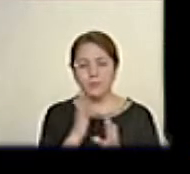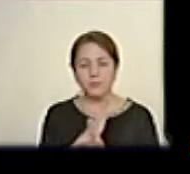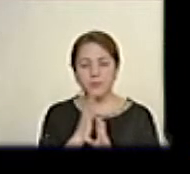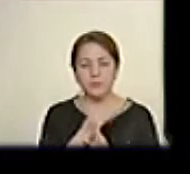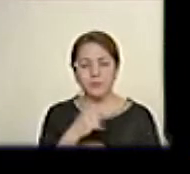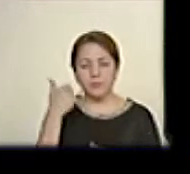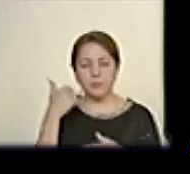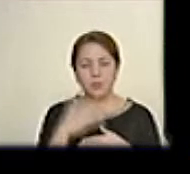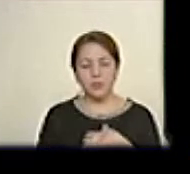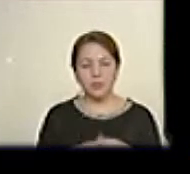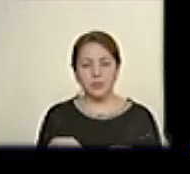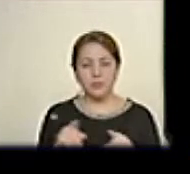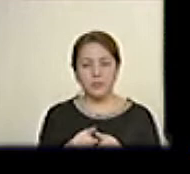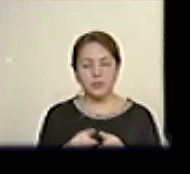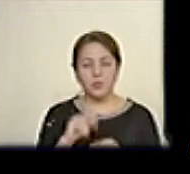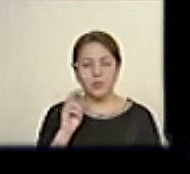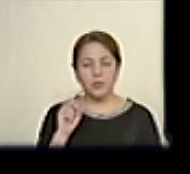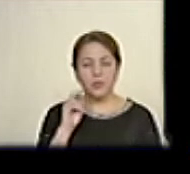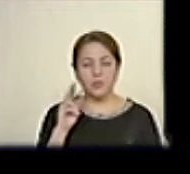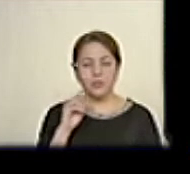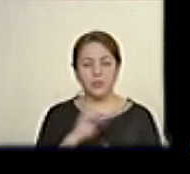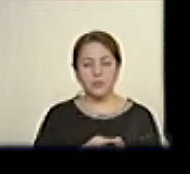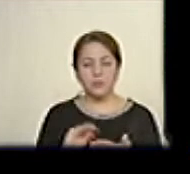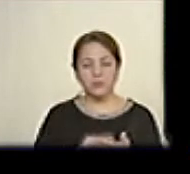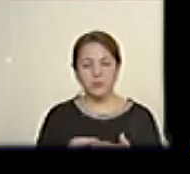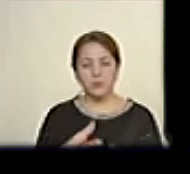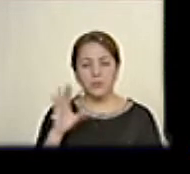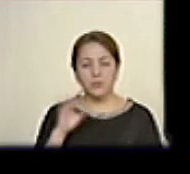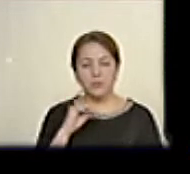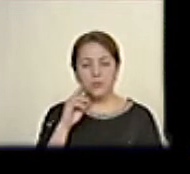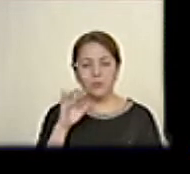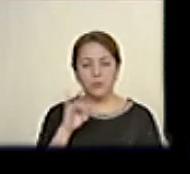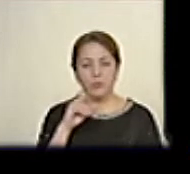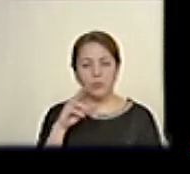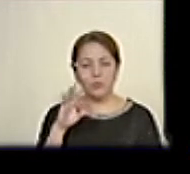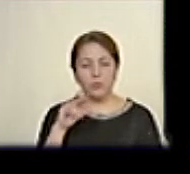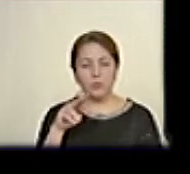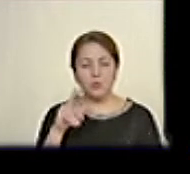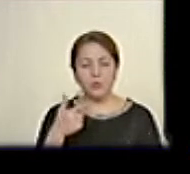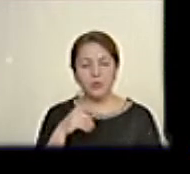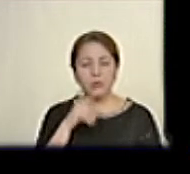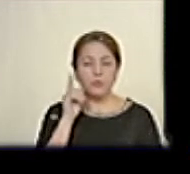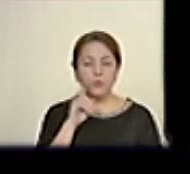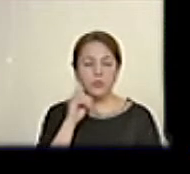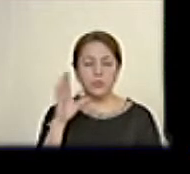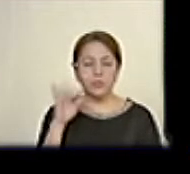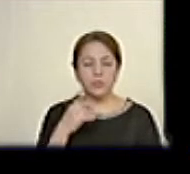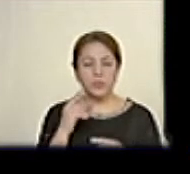же, как творцу, да еще удаль молодости и некоторая